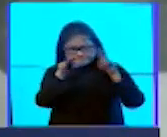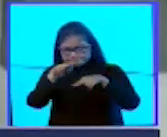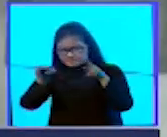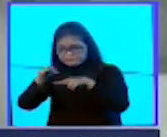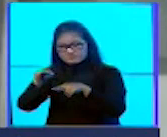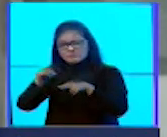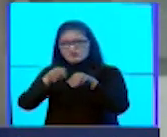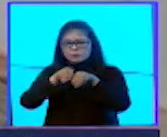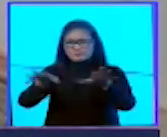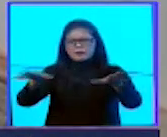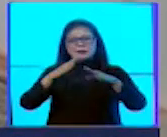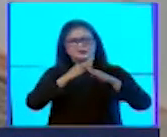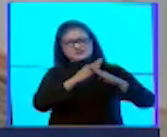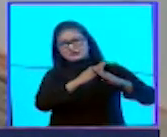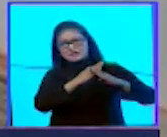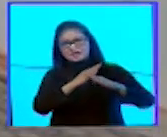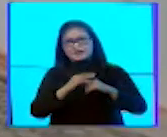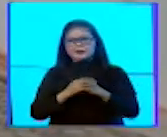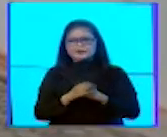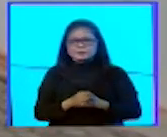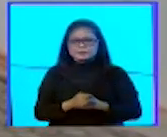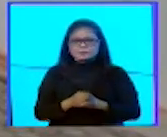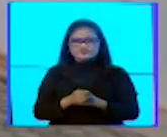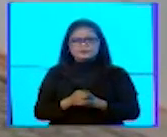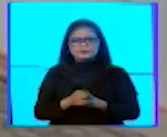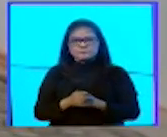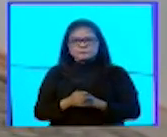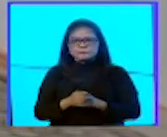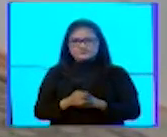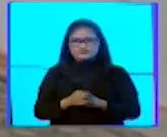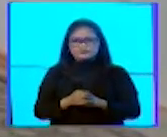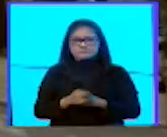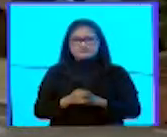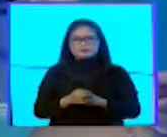meluas. Dari Kota Banda Aceh, Syukri Syarifuddin melaporkan.